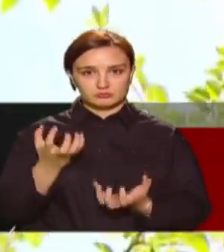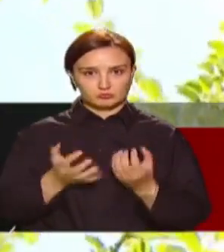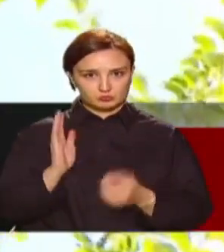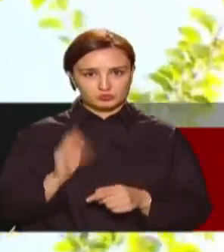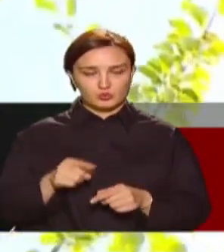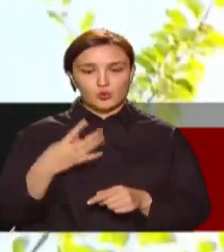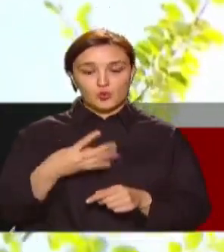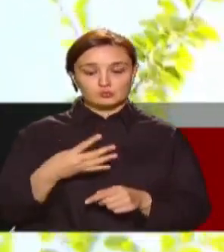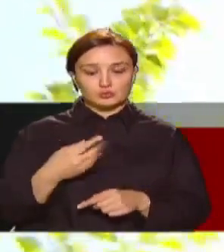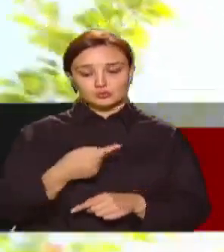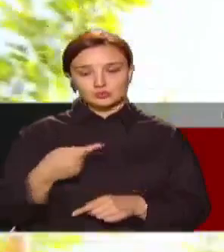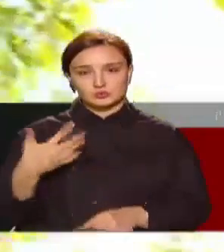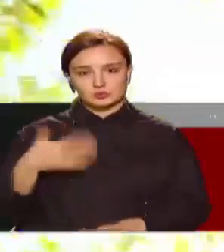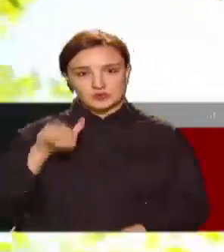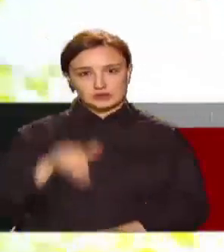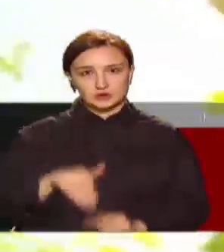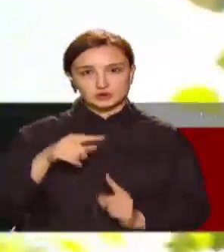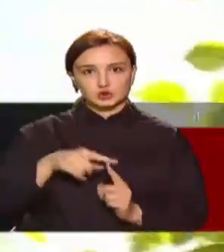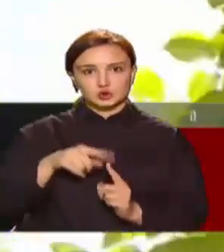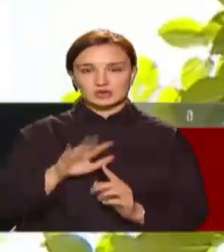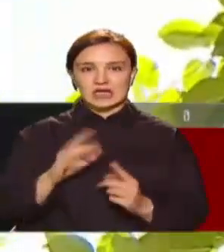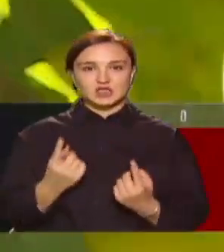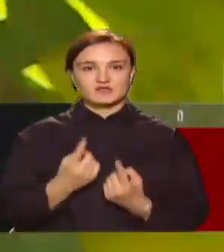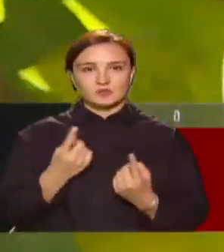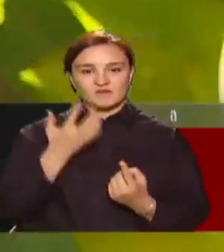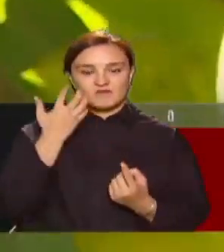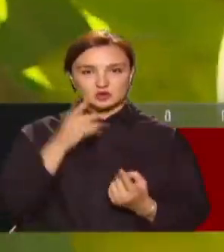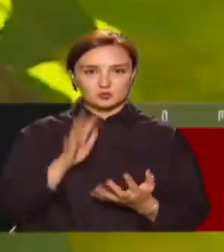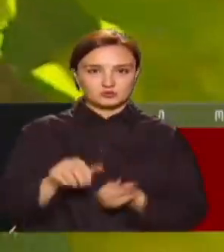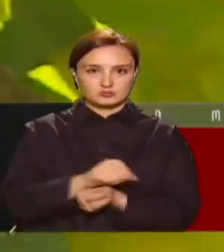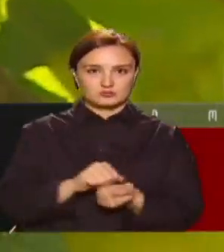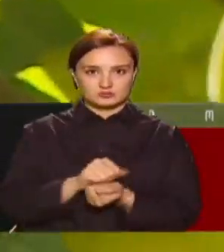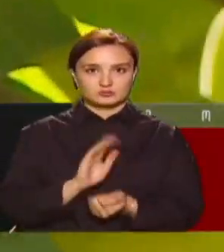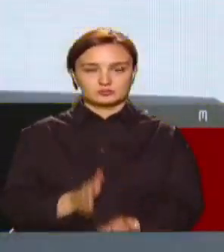საიდანაც 40-დან 50,000 ტონამდე არასტანდარტული ვაშლის გადამუშავება მოხდება.